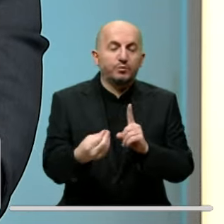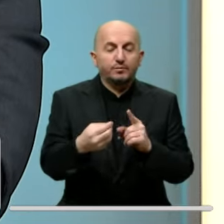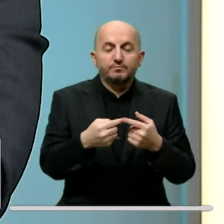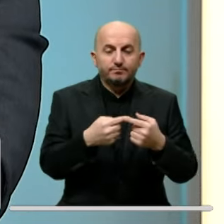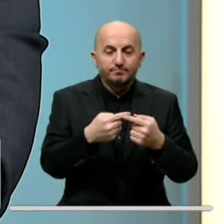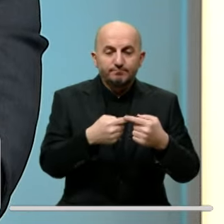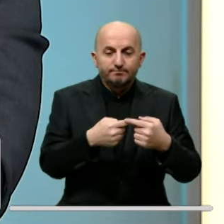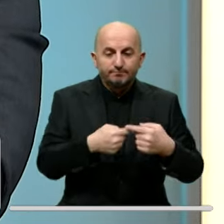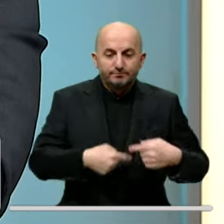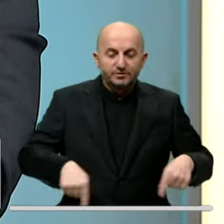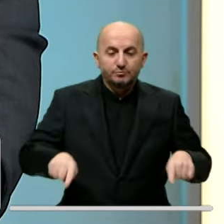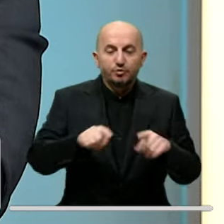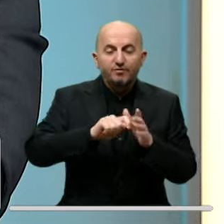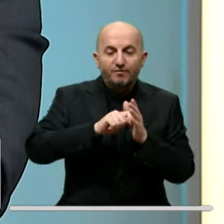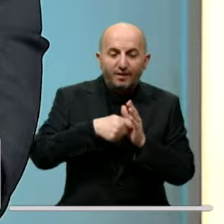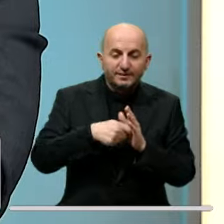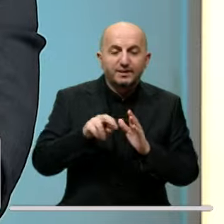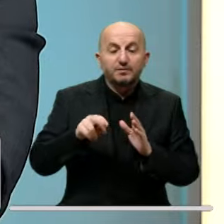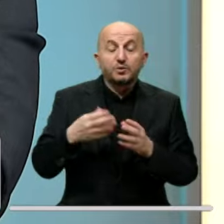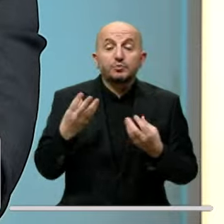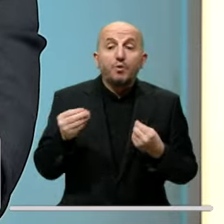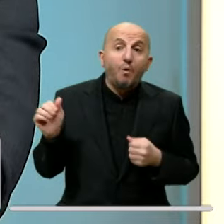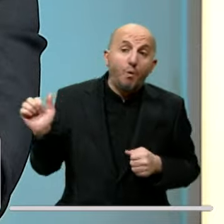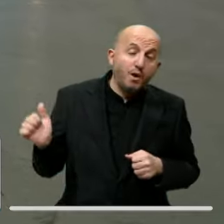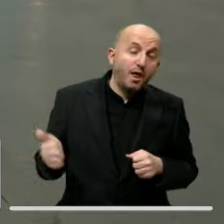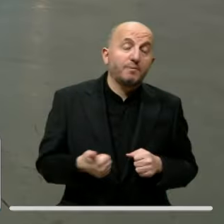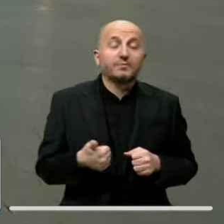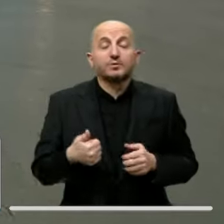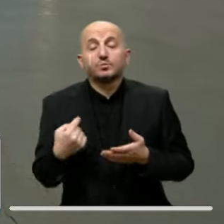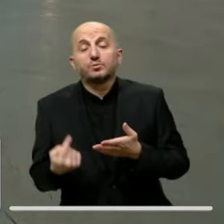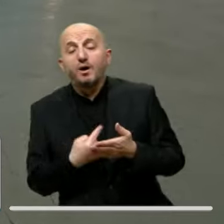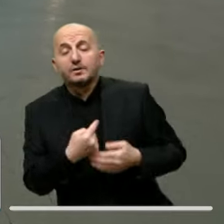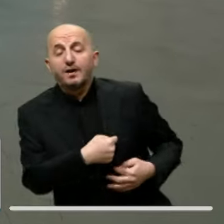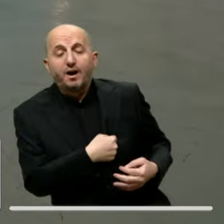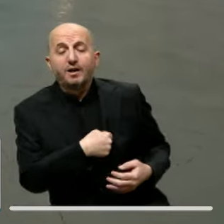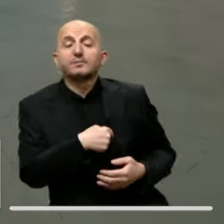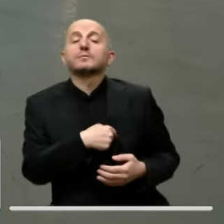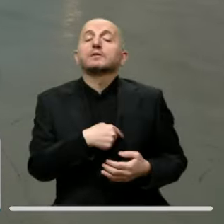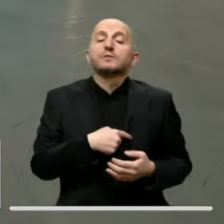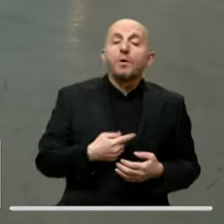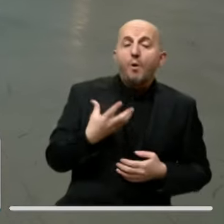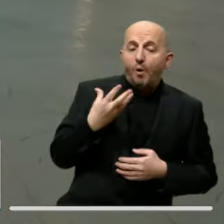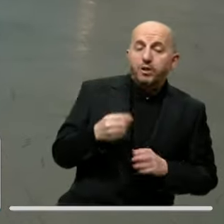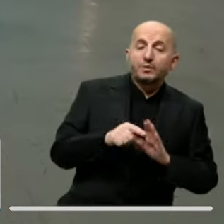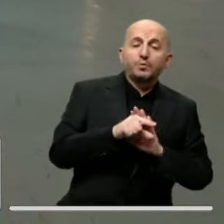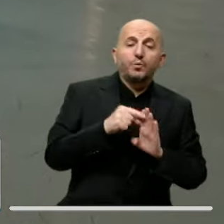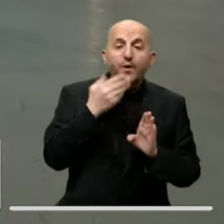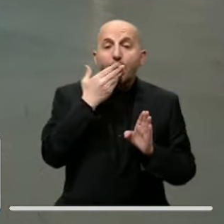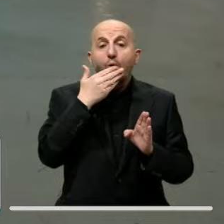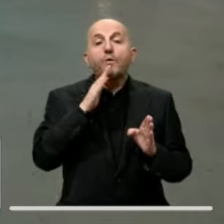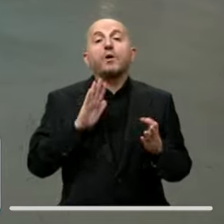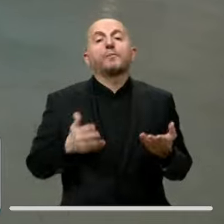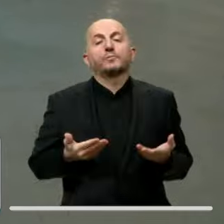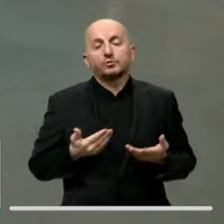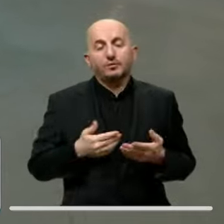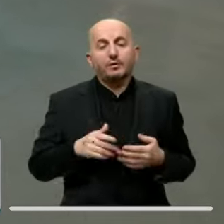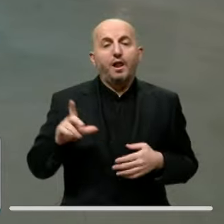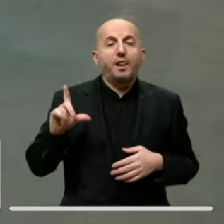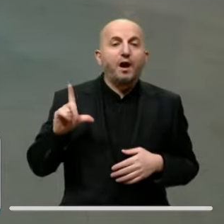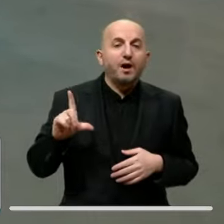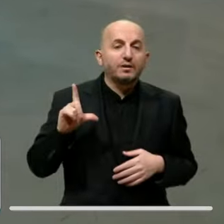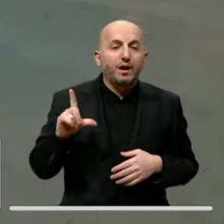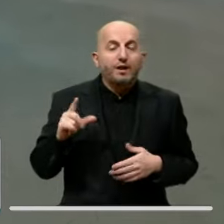burada Fatiha gibi çok önemli ve Kur'an'ın kalbi sayabileceğimiz bir sureyi okuyamıyorsak, kelime-i